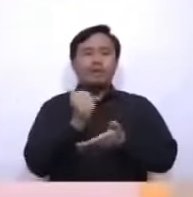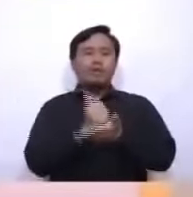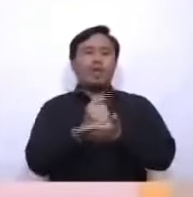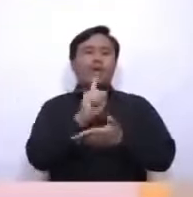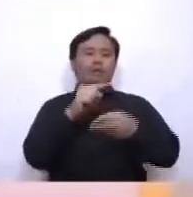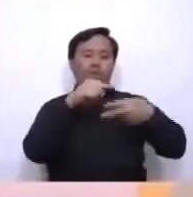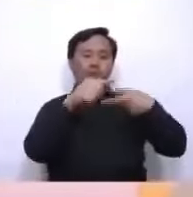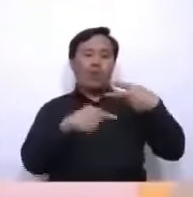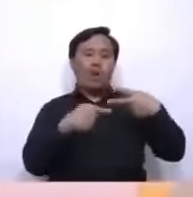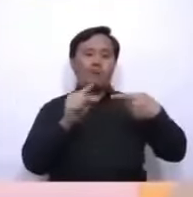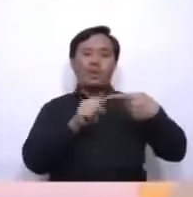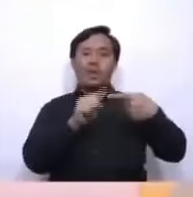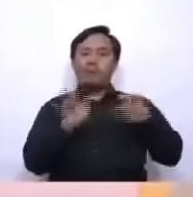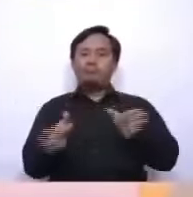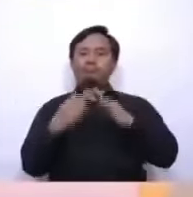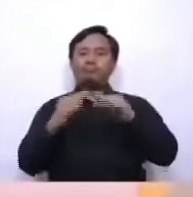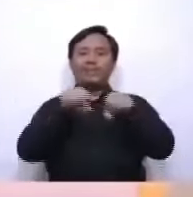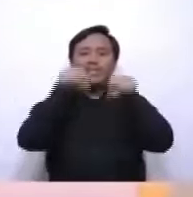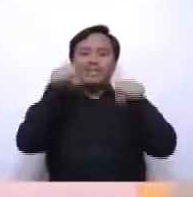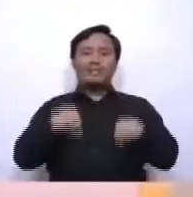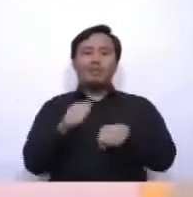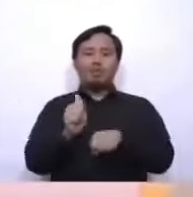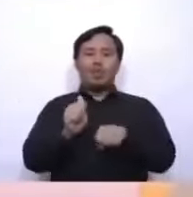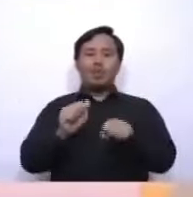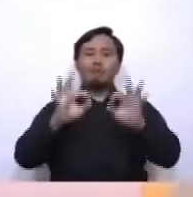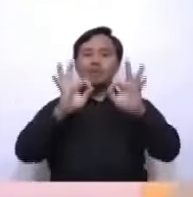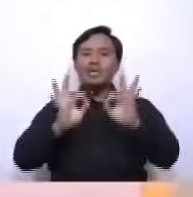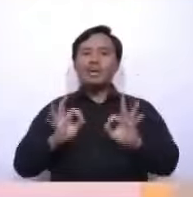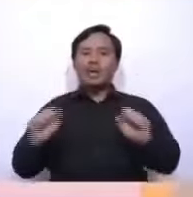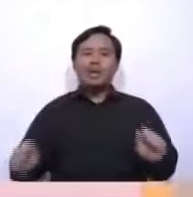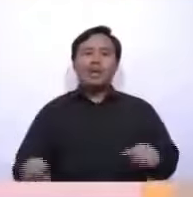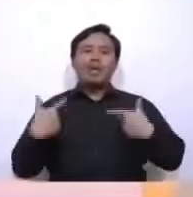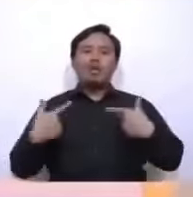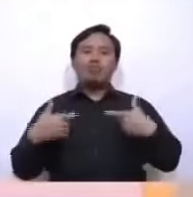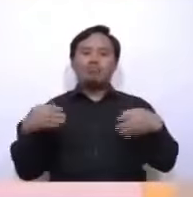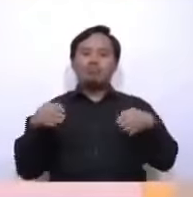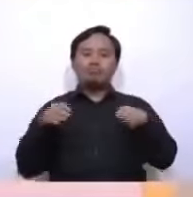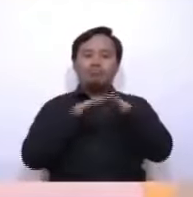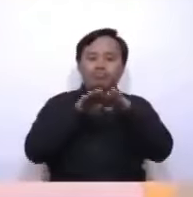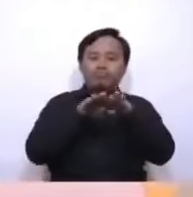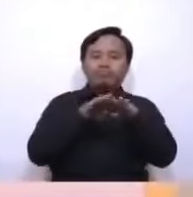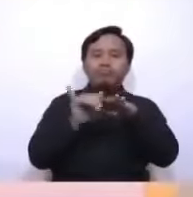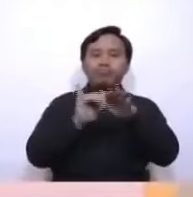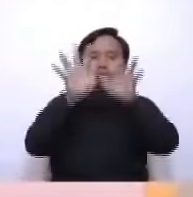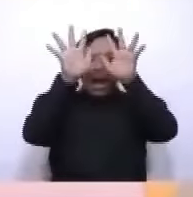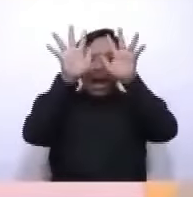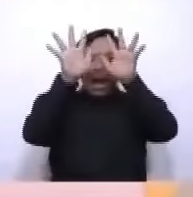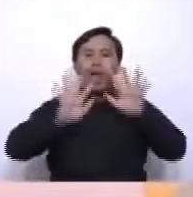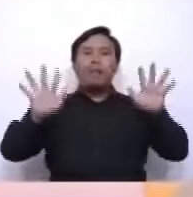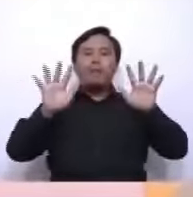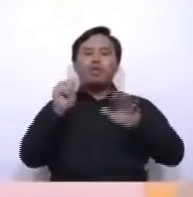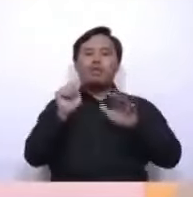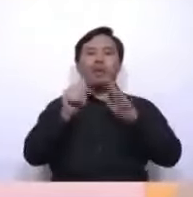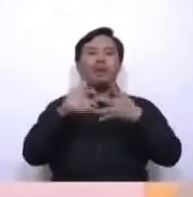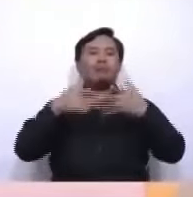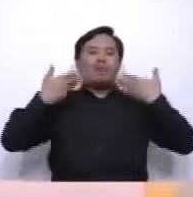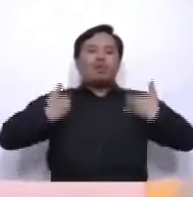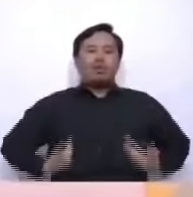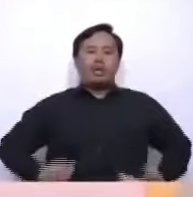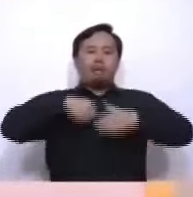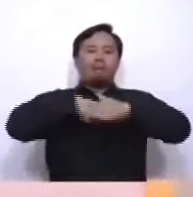Yang pertama adalah membangun sistem agar pendidikan dan kehidupan kita terintegrasi dengan alam. Sehingga hubungan manusia dengan alam akan melahirkan manusia